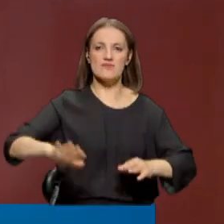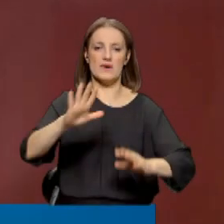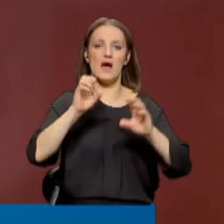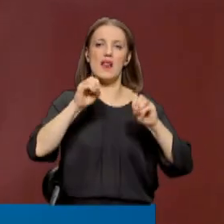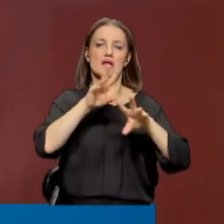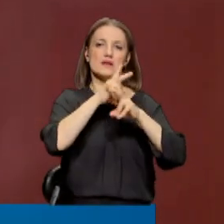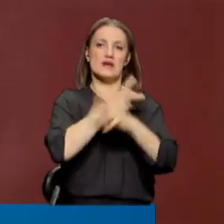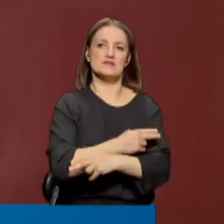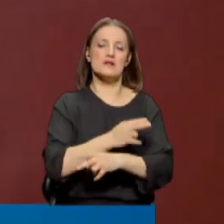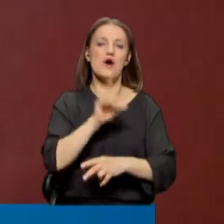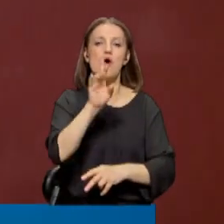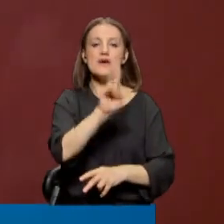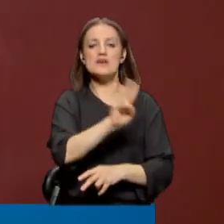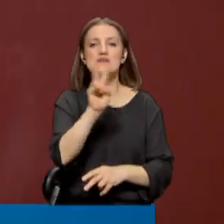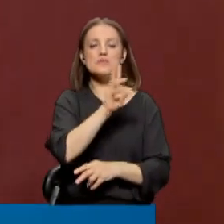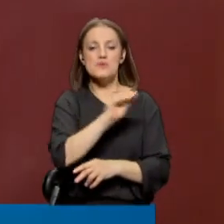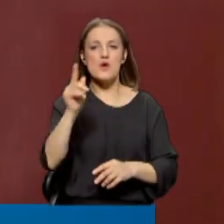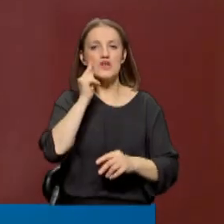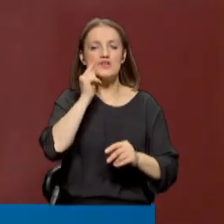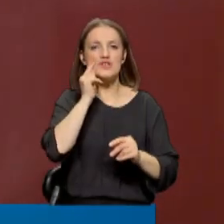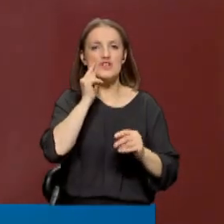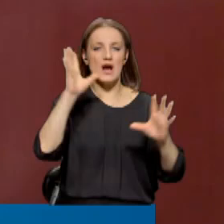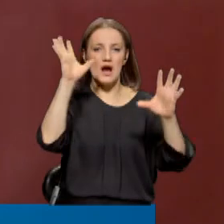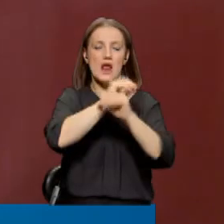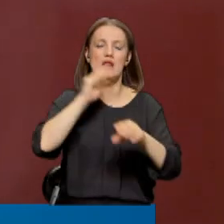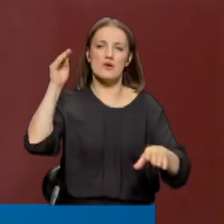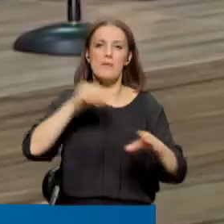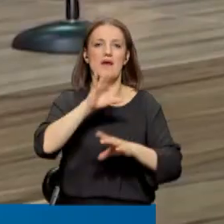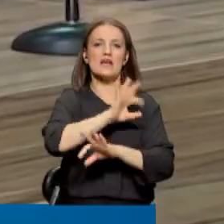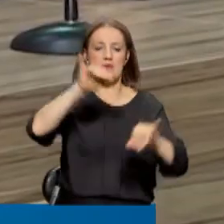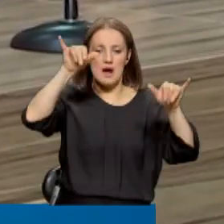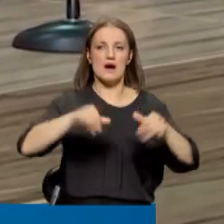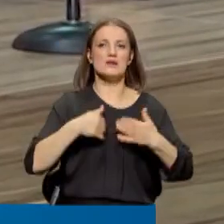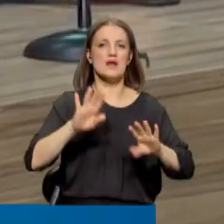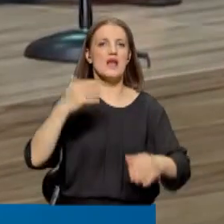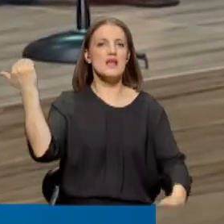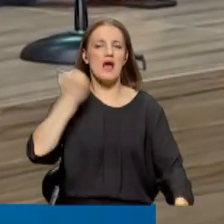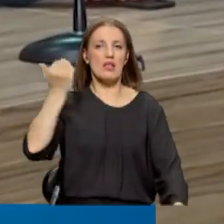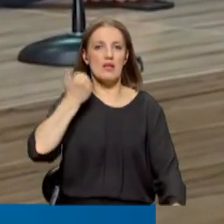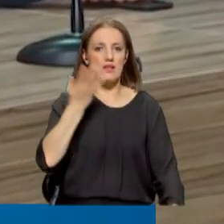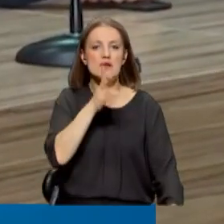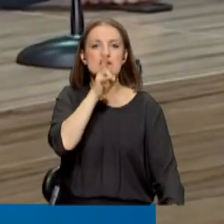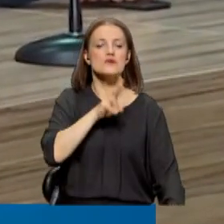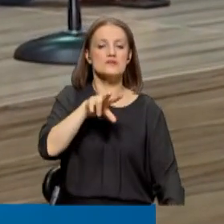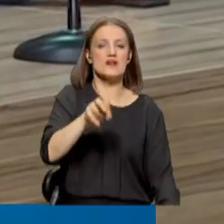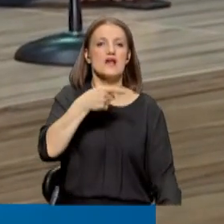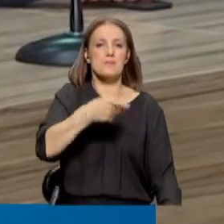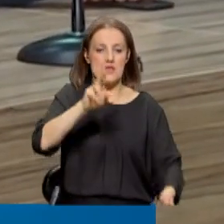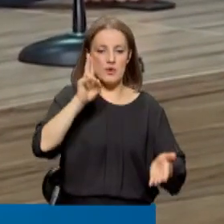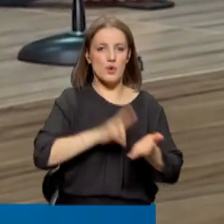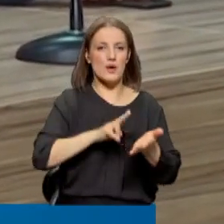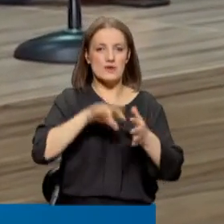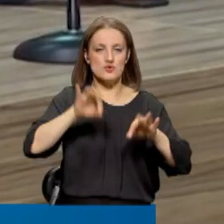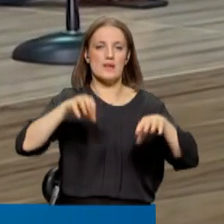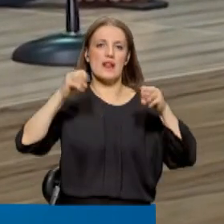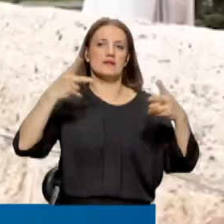15-20 milyon kişini karanlığa gömmek kimsenin hakkı değildir. Külliyen yalan. 280 bin abonenin şu